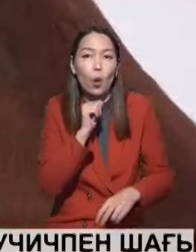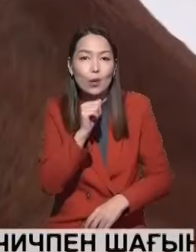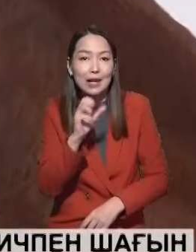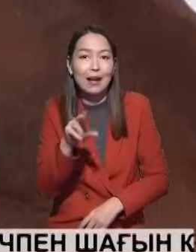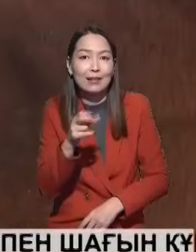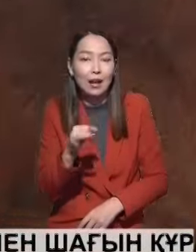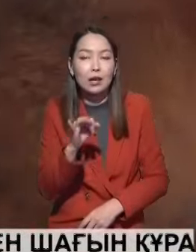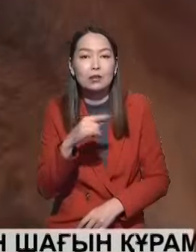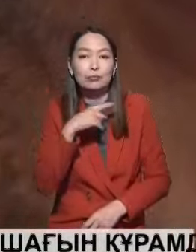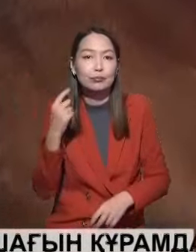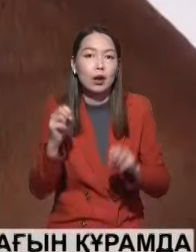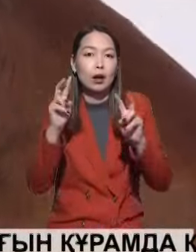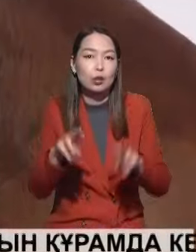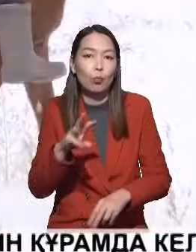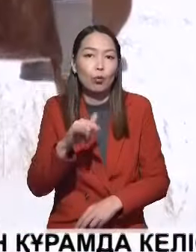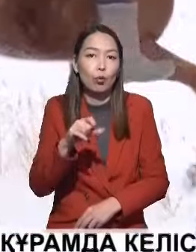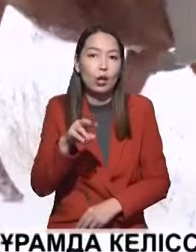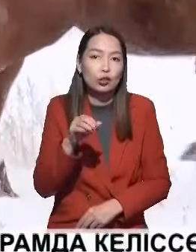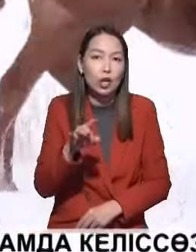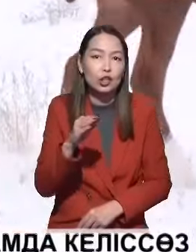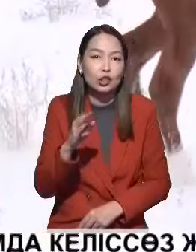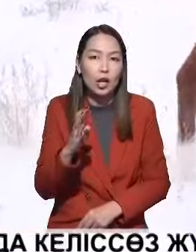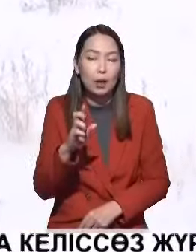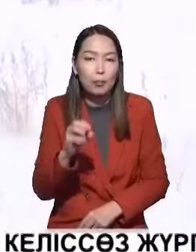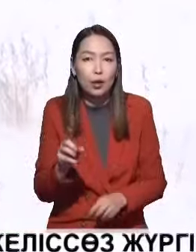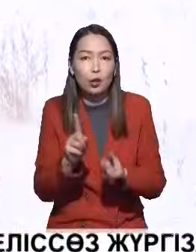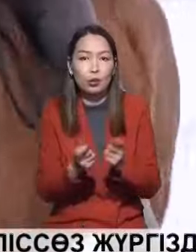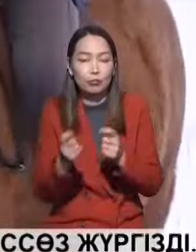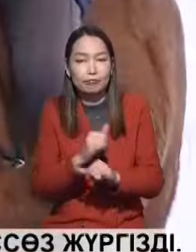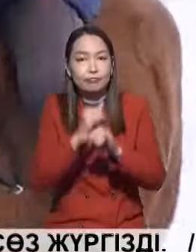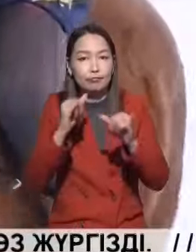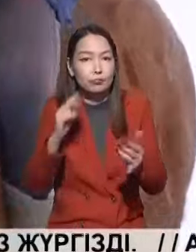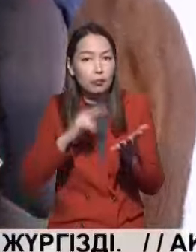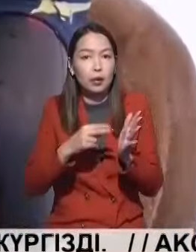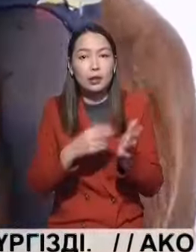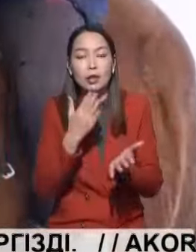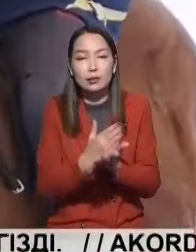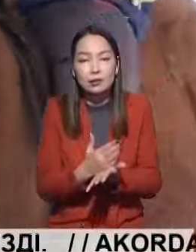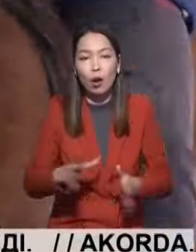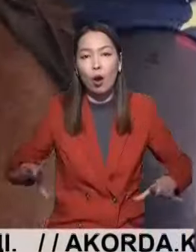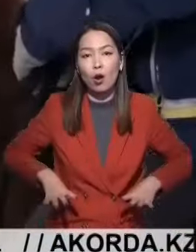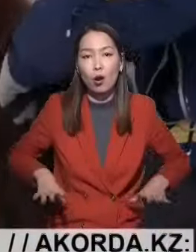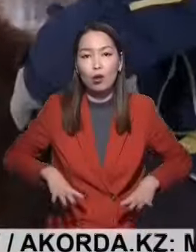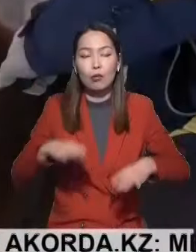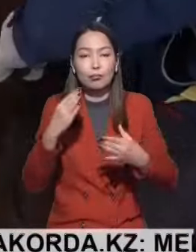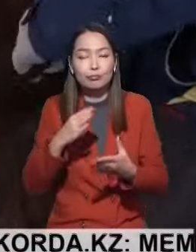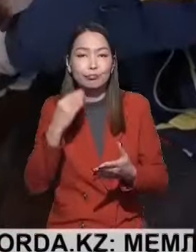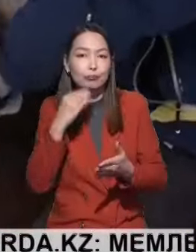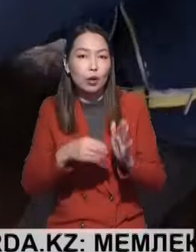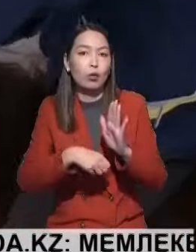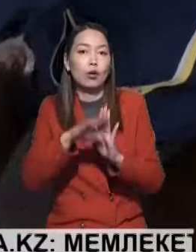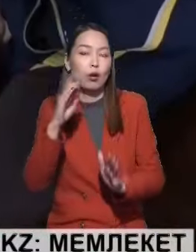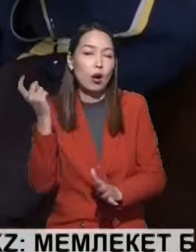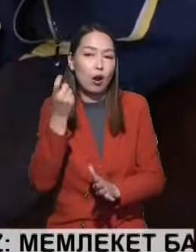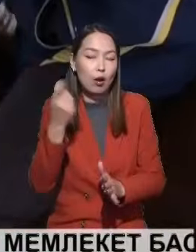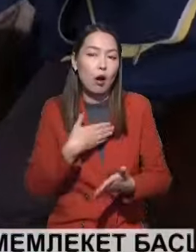Соғымға арналған мұғалжар жәбе көшім тұқымда жылқы санын көбейтпек. Сонымен қатар асыл тұқымды малдың сапасын жақсартып, шаруашылықты белсенді